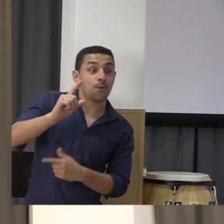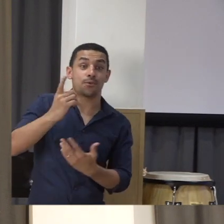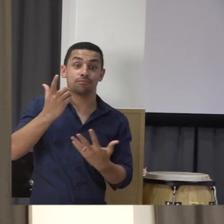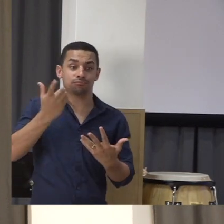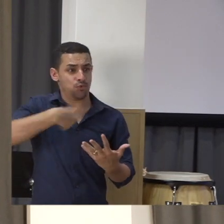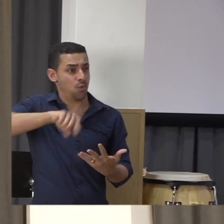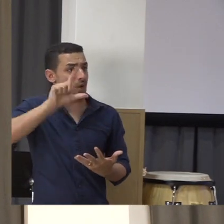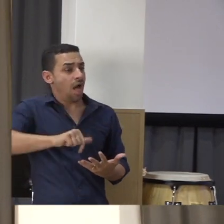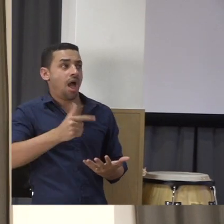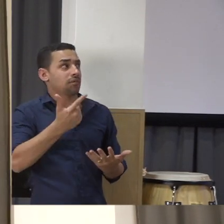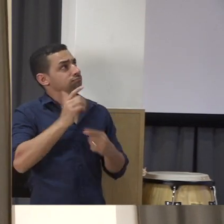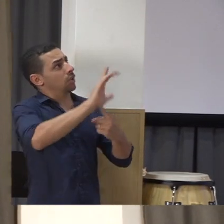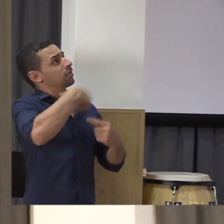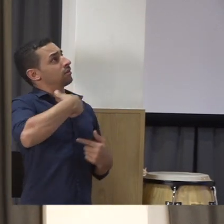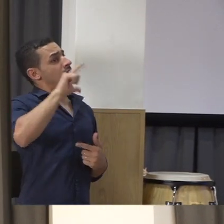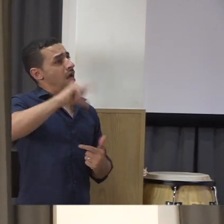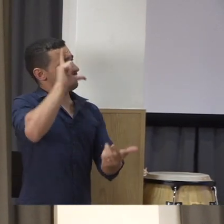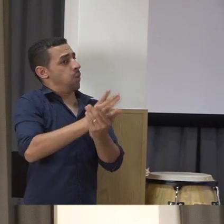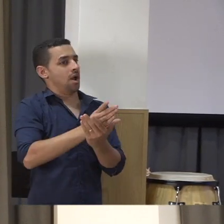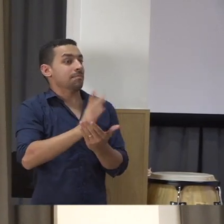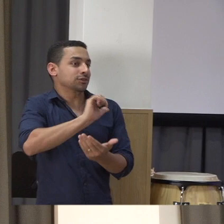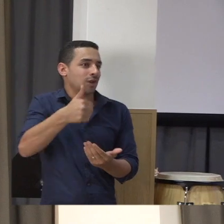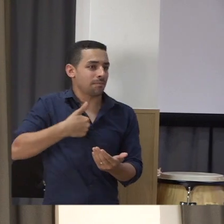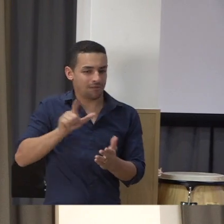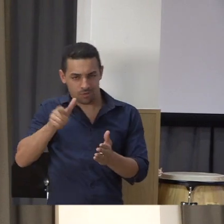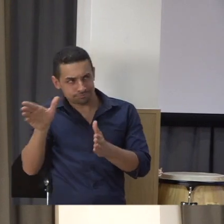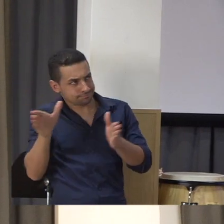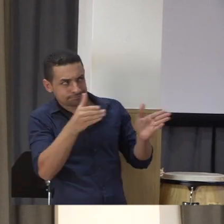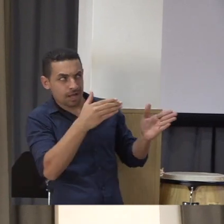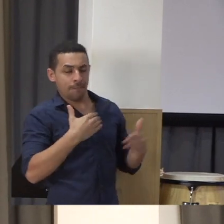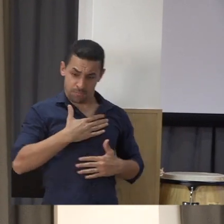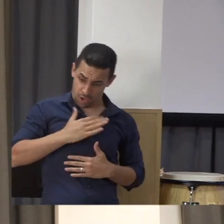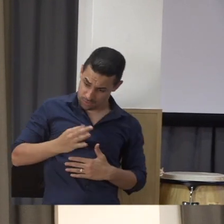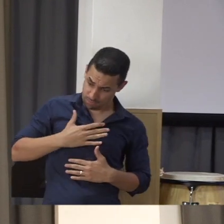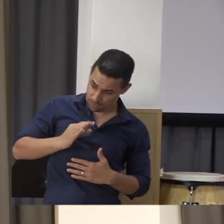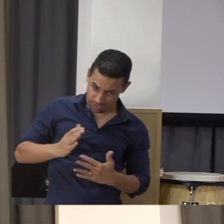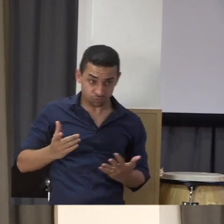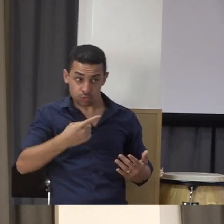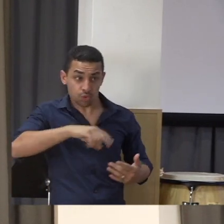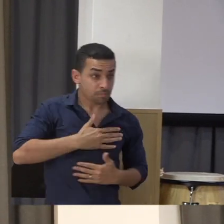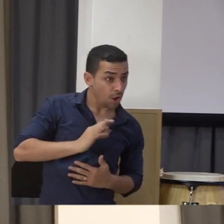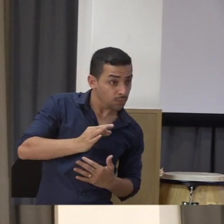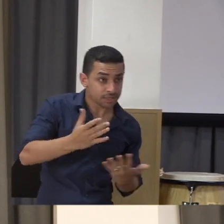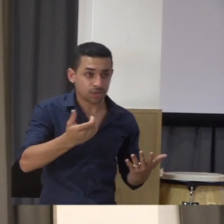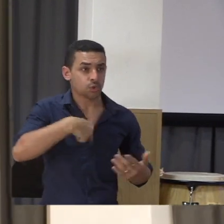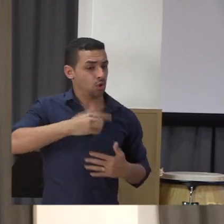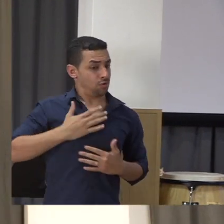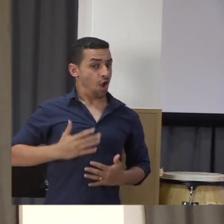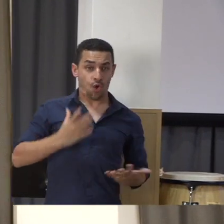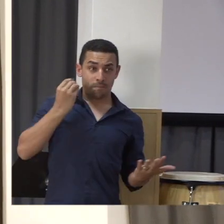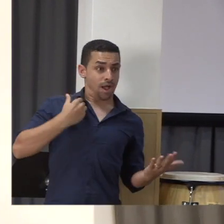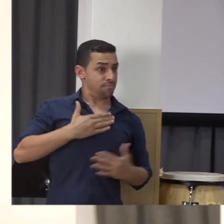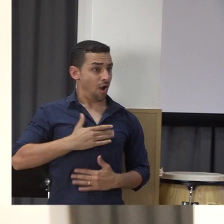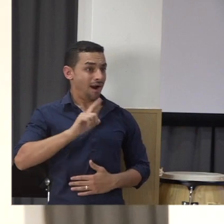que nous avons foi en Dieu. Il faut simplement la réorienter. J'ai peur, tu as peur, nous avons peur, nous sommes des êtres de peur. Et